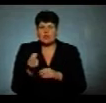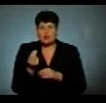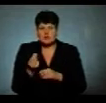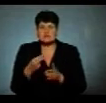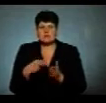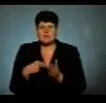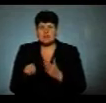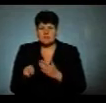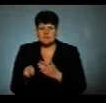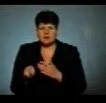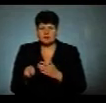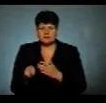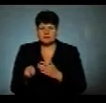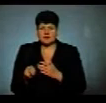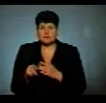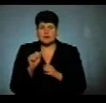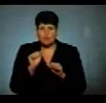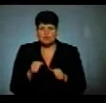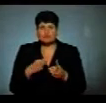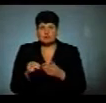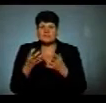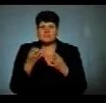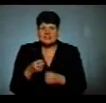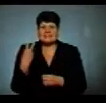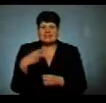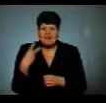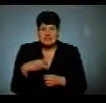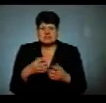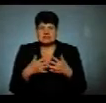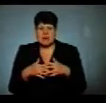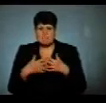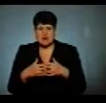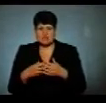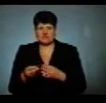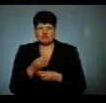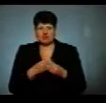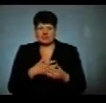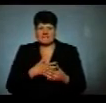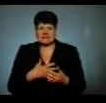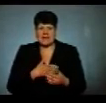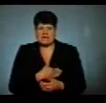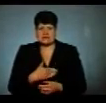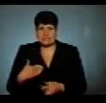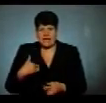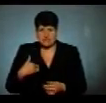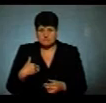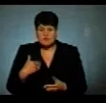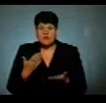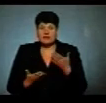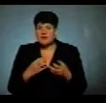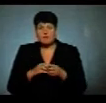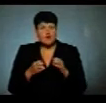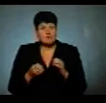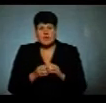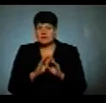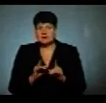придбання, завдяки чому зможемо придбати ще 20 апаратів штучної вентиляції легень. Але проблема не